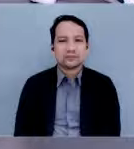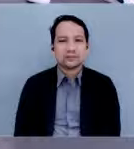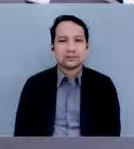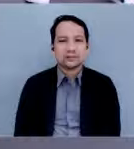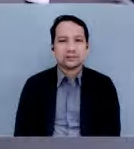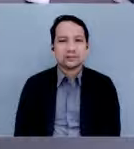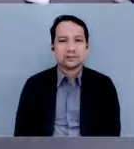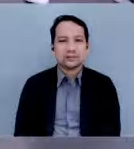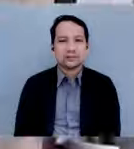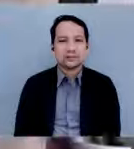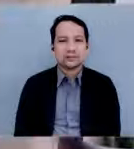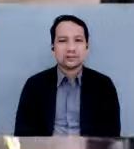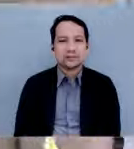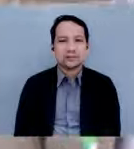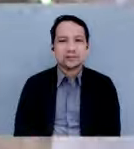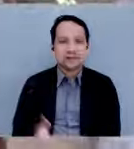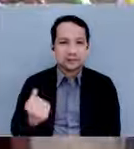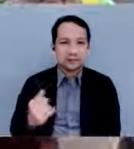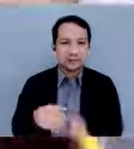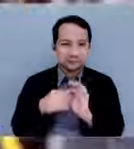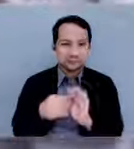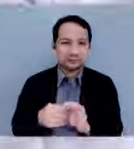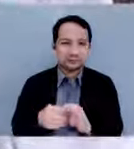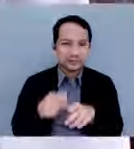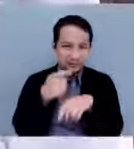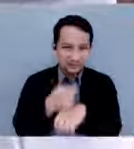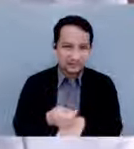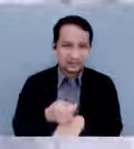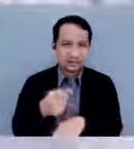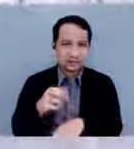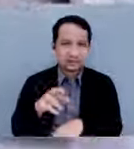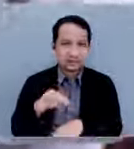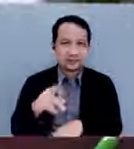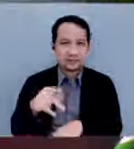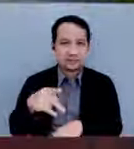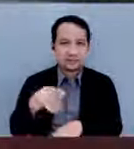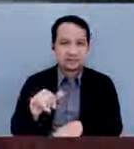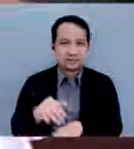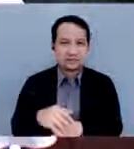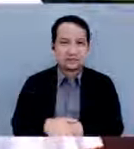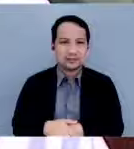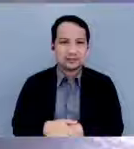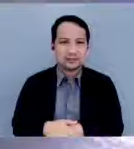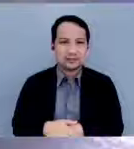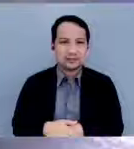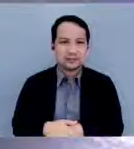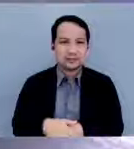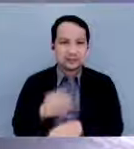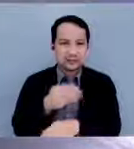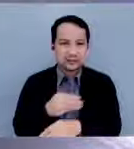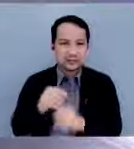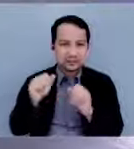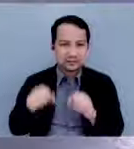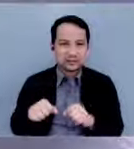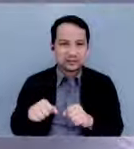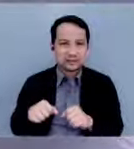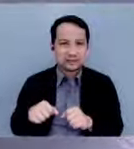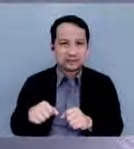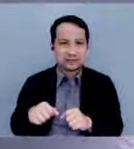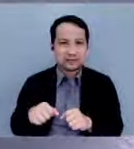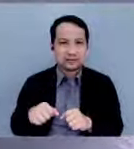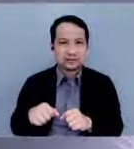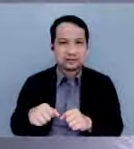pwedeng gawin. Pwedeng for therapy. For therapy, pwedeng. Tapos sasabay mo lang talaga ng music, pwede ng kahit ano. Tapos pag may arthritis, pwedeng